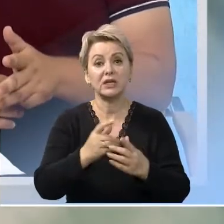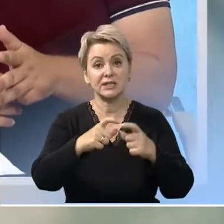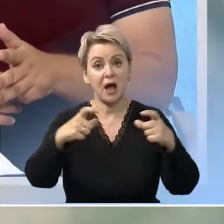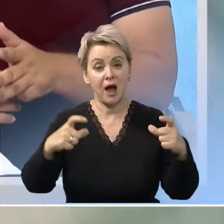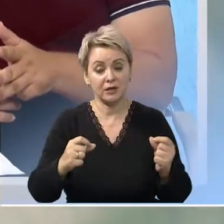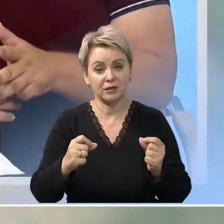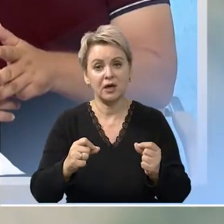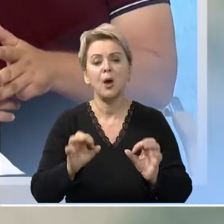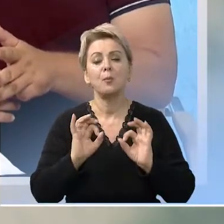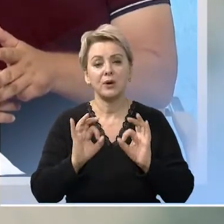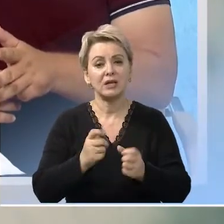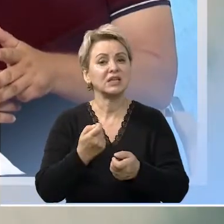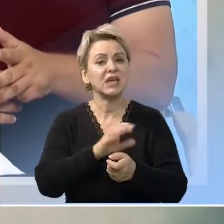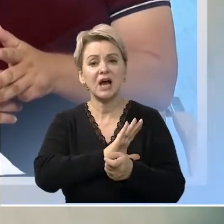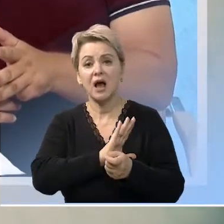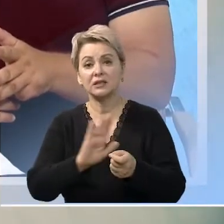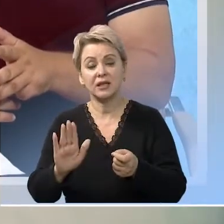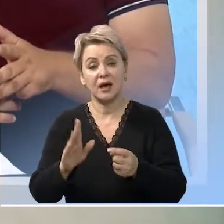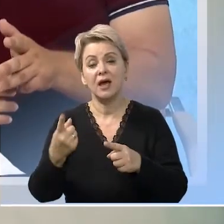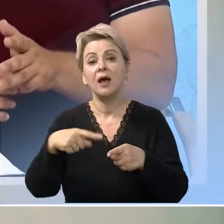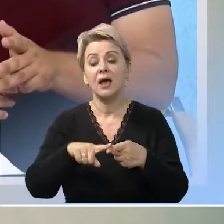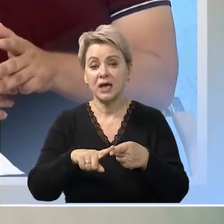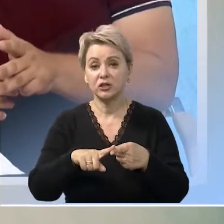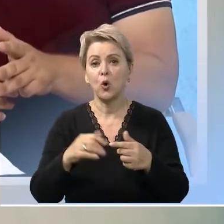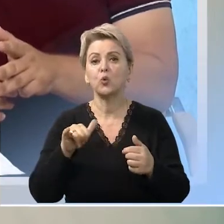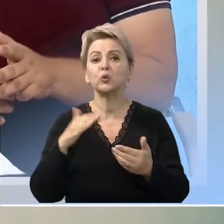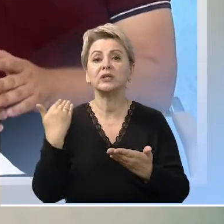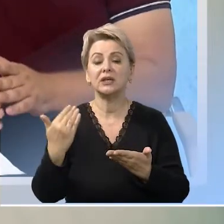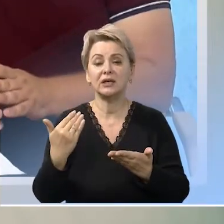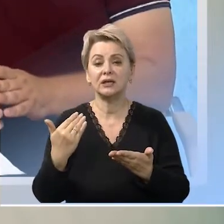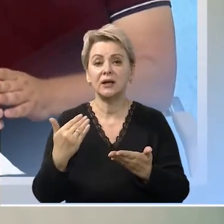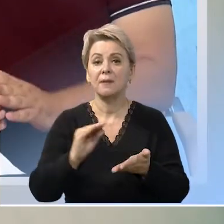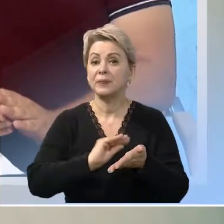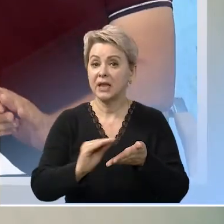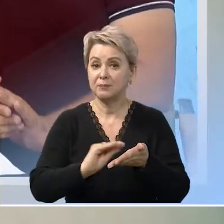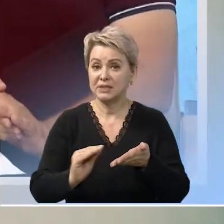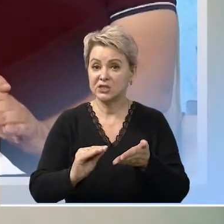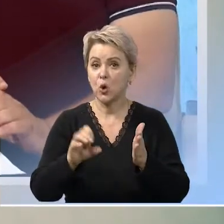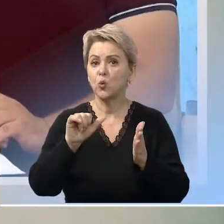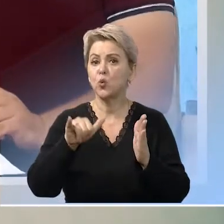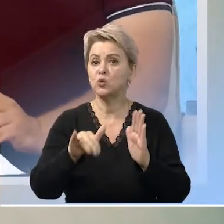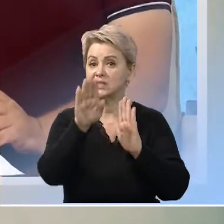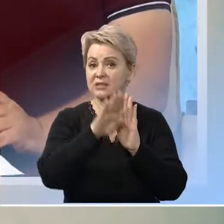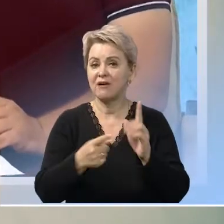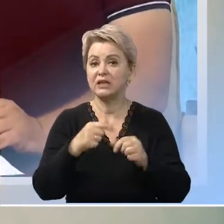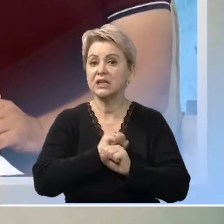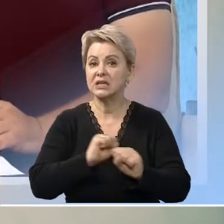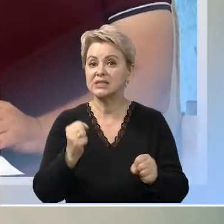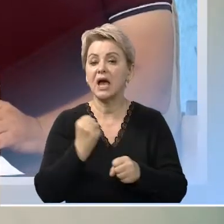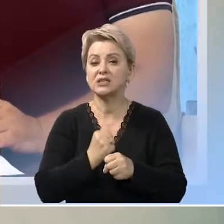Верно? Абсолютно верно. Никогда. Это у них даже прописано в уставе. Это